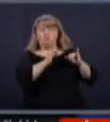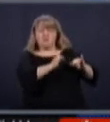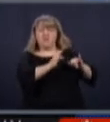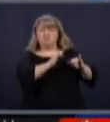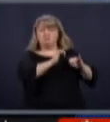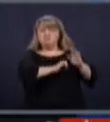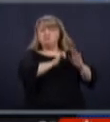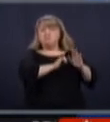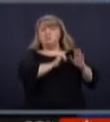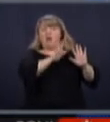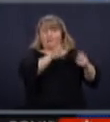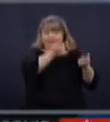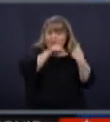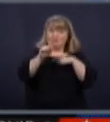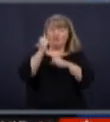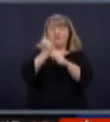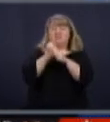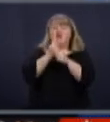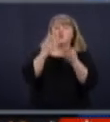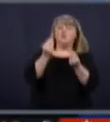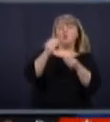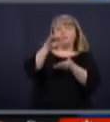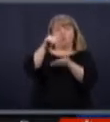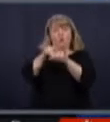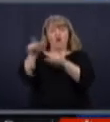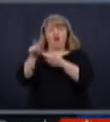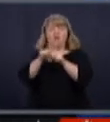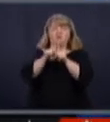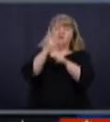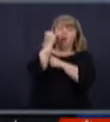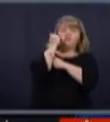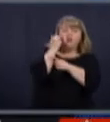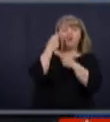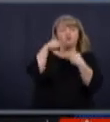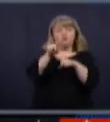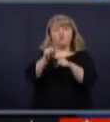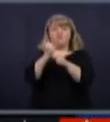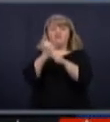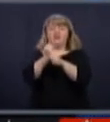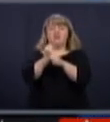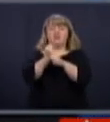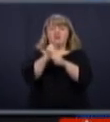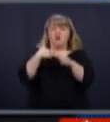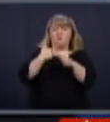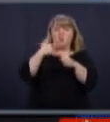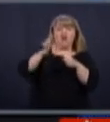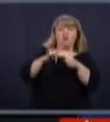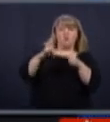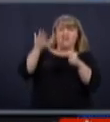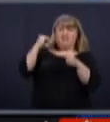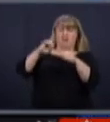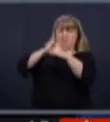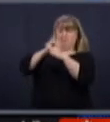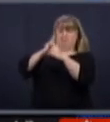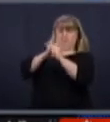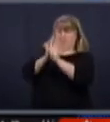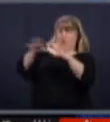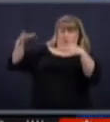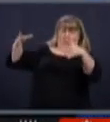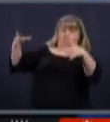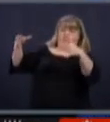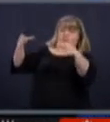travail, entre autres à Montréal, à Laval. Il faut dire que la baisse de certaines éclosions, certains endroits aide. Mais c'est